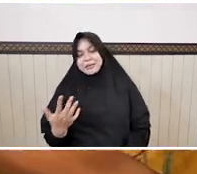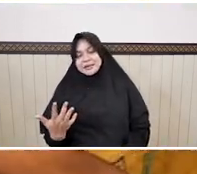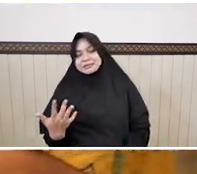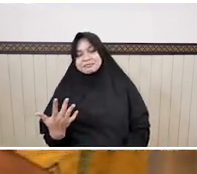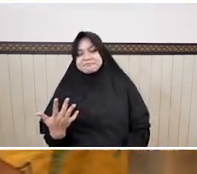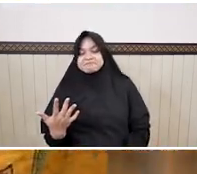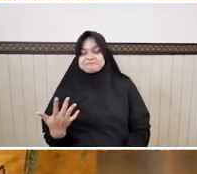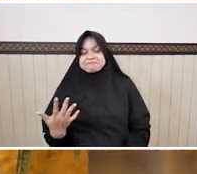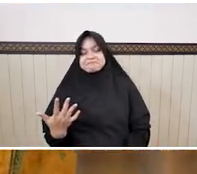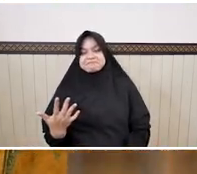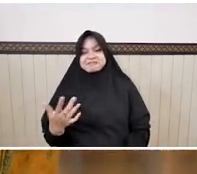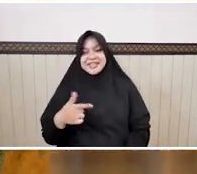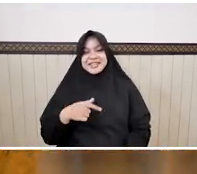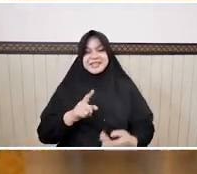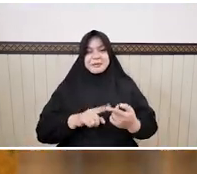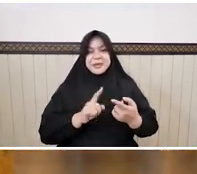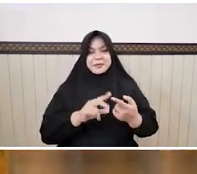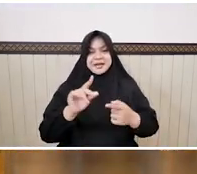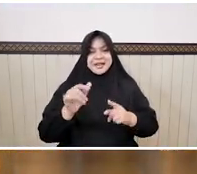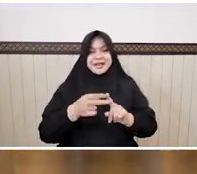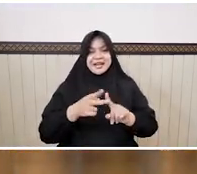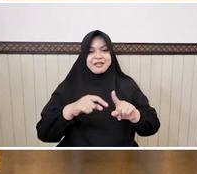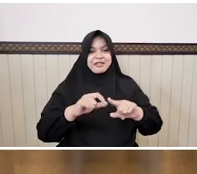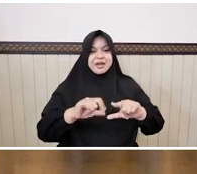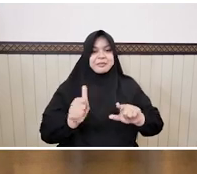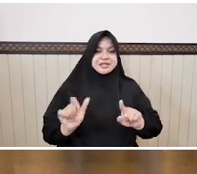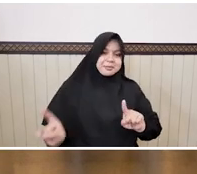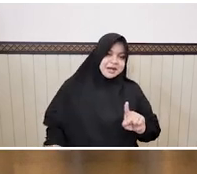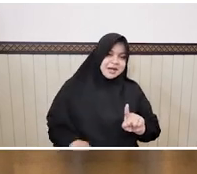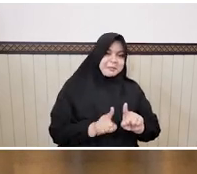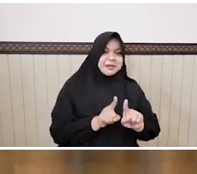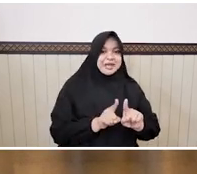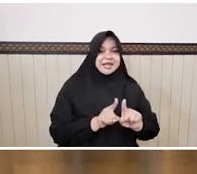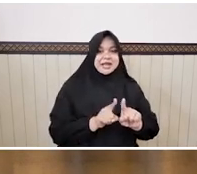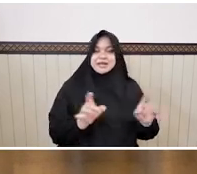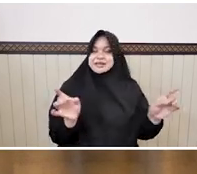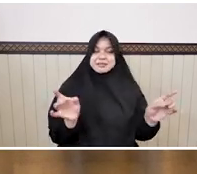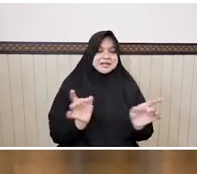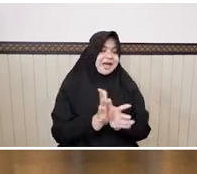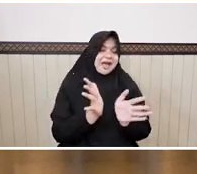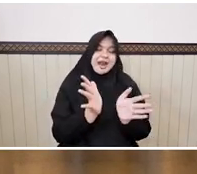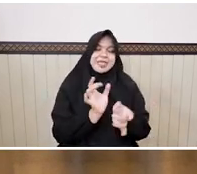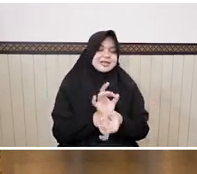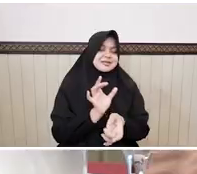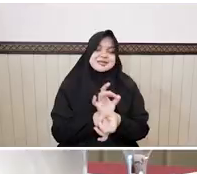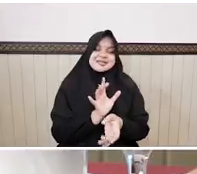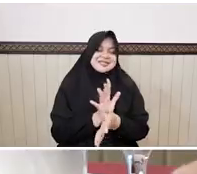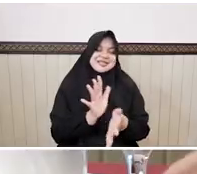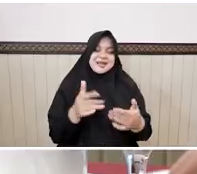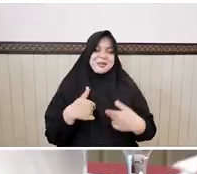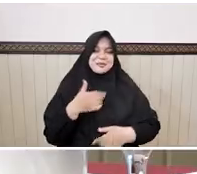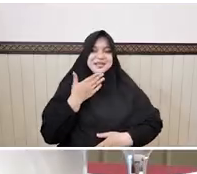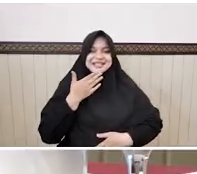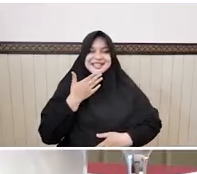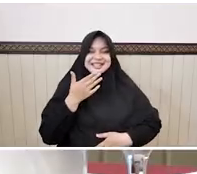ya teman-teman Rifka bisa mendampingi dengan free objek mungkin iya